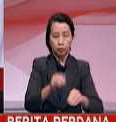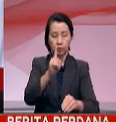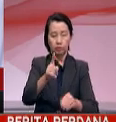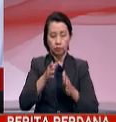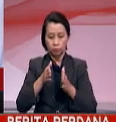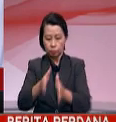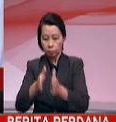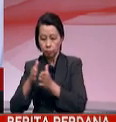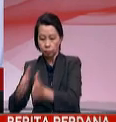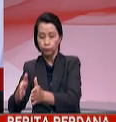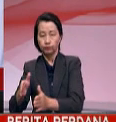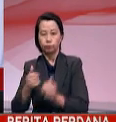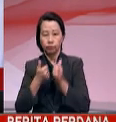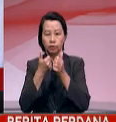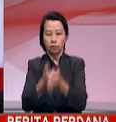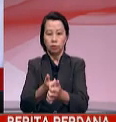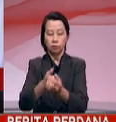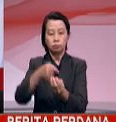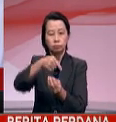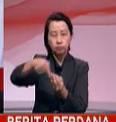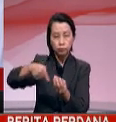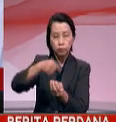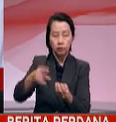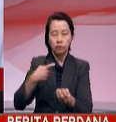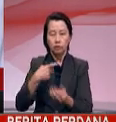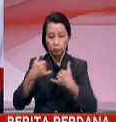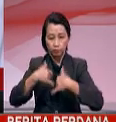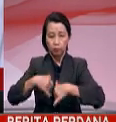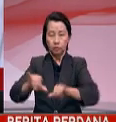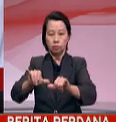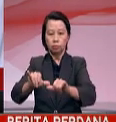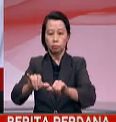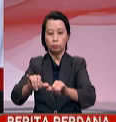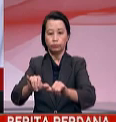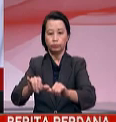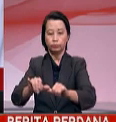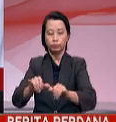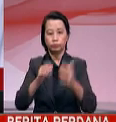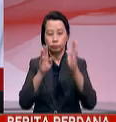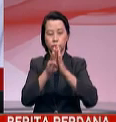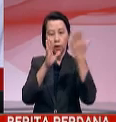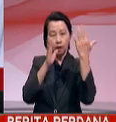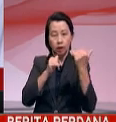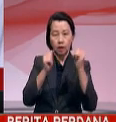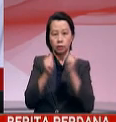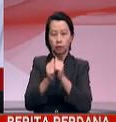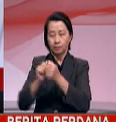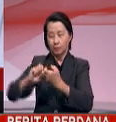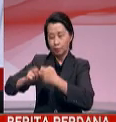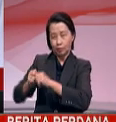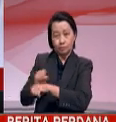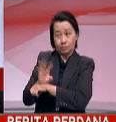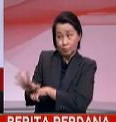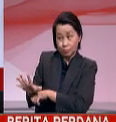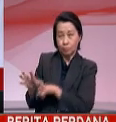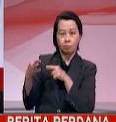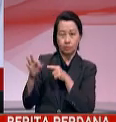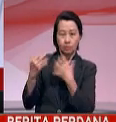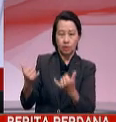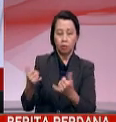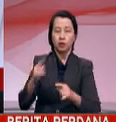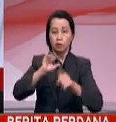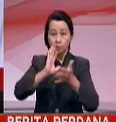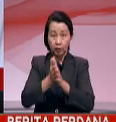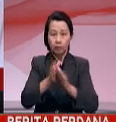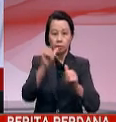saluran berdasarkan pada situasi yang kita masih lagi berhadapan dengan pandemik COVID-19 ini, maka